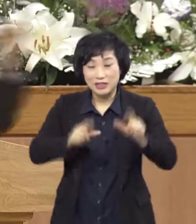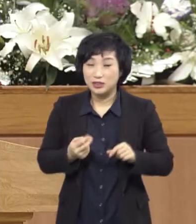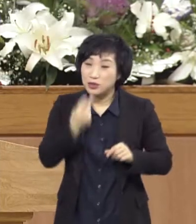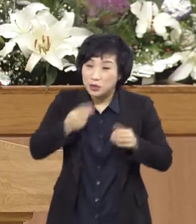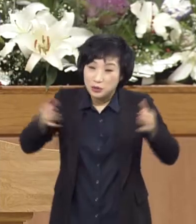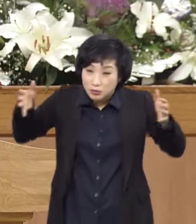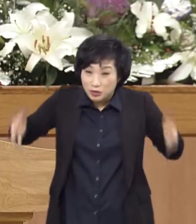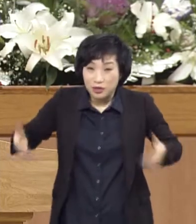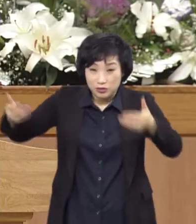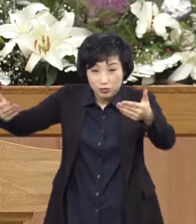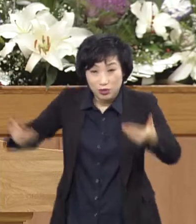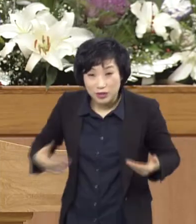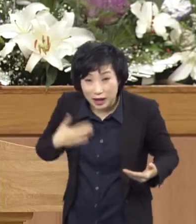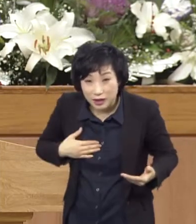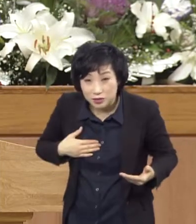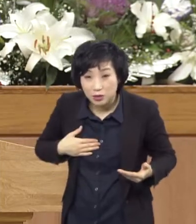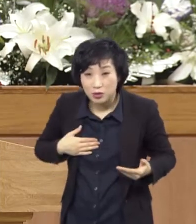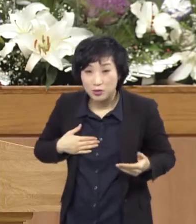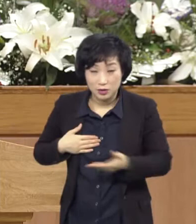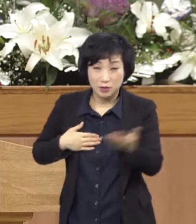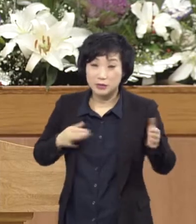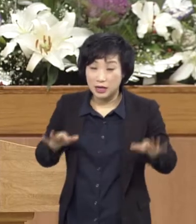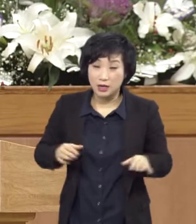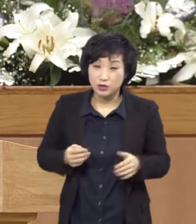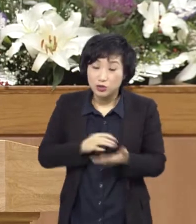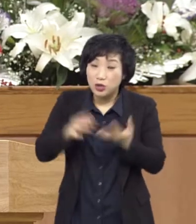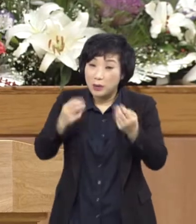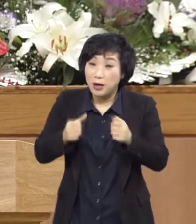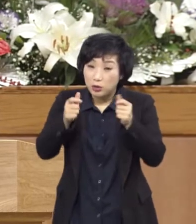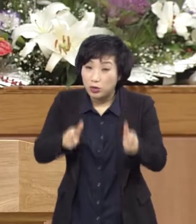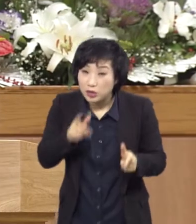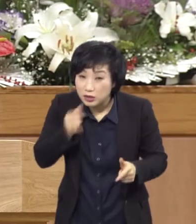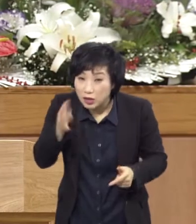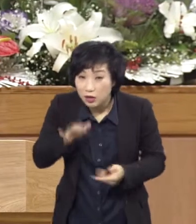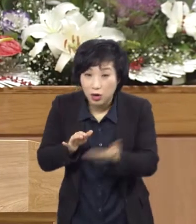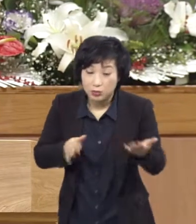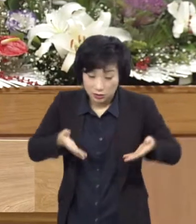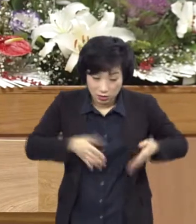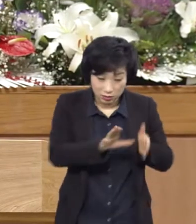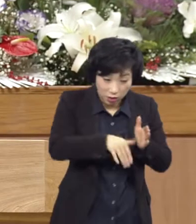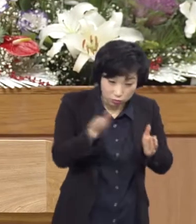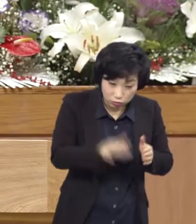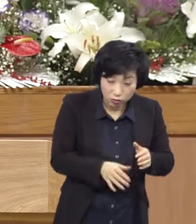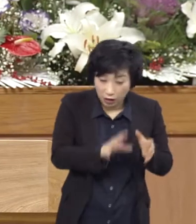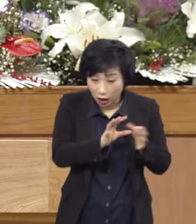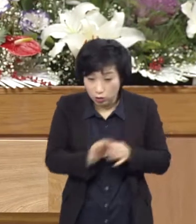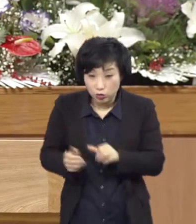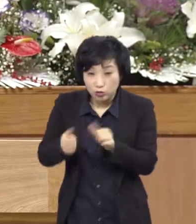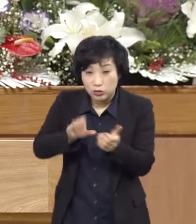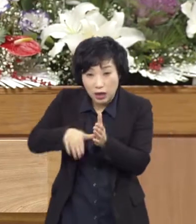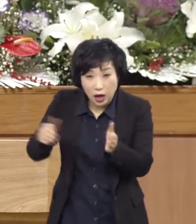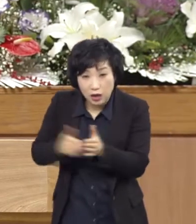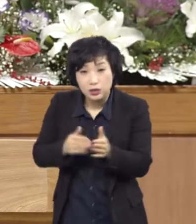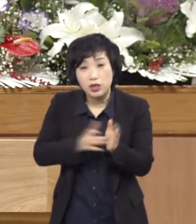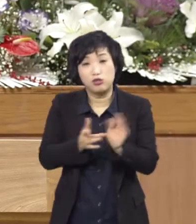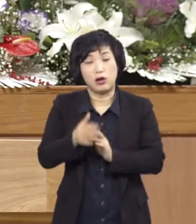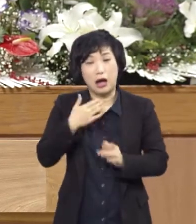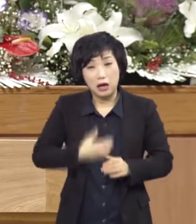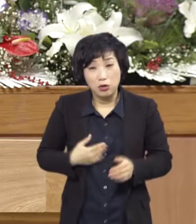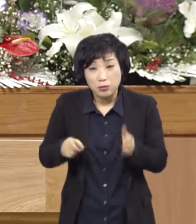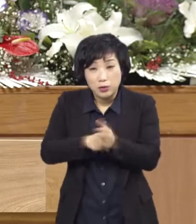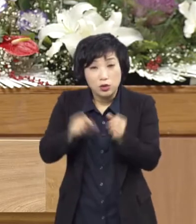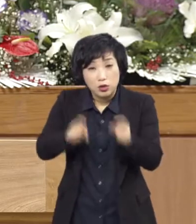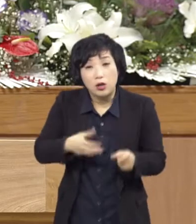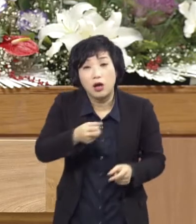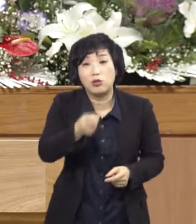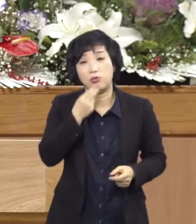우리에게 이만한 기회가 있으나 태어나서 죽을 때까지 예수를 알고 믿을 수 있는 기회가 없다면